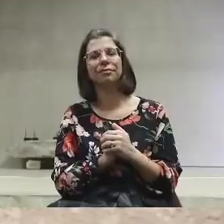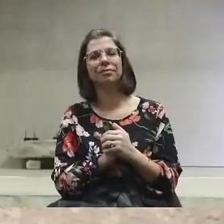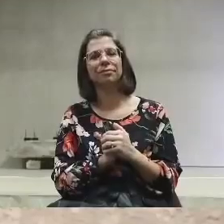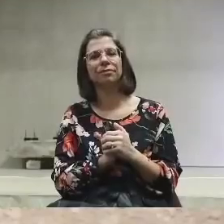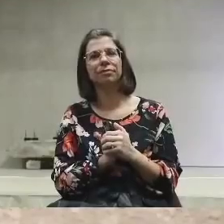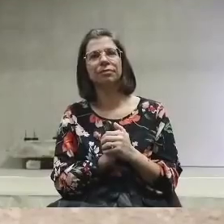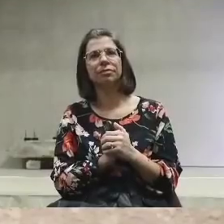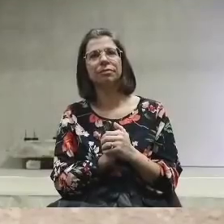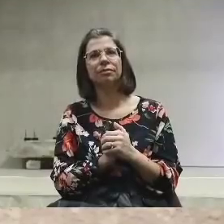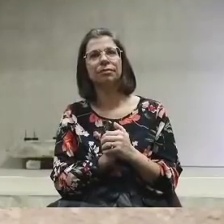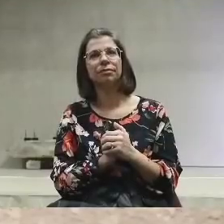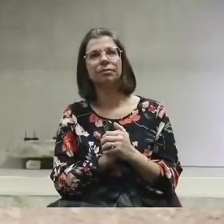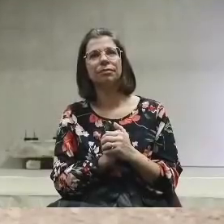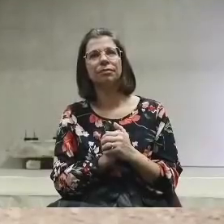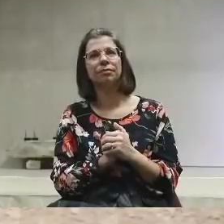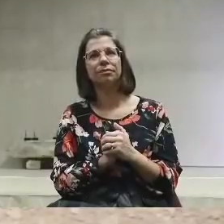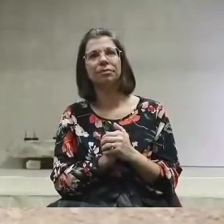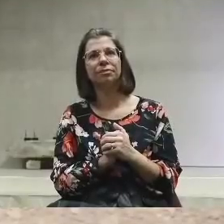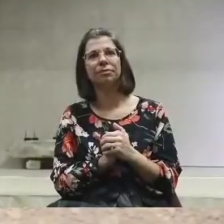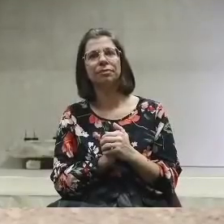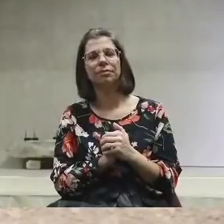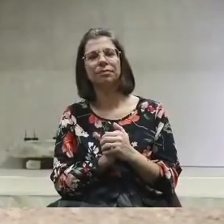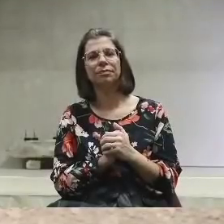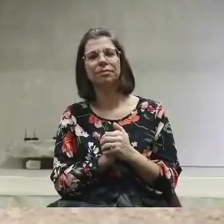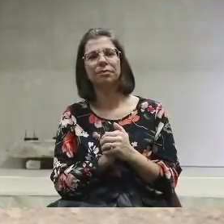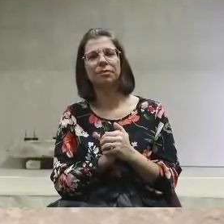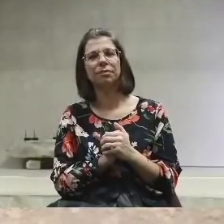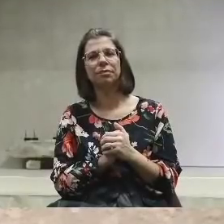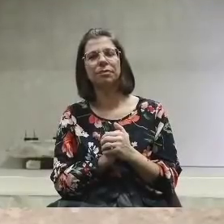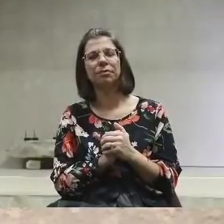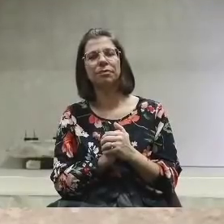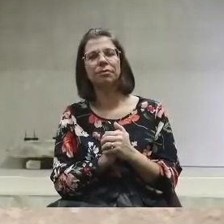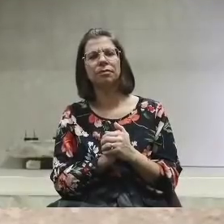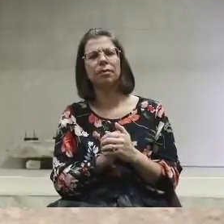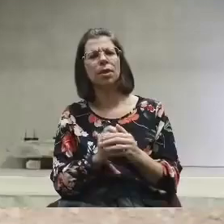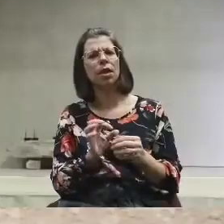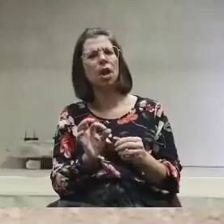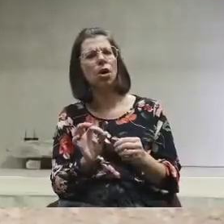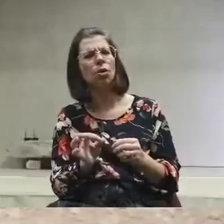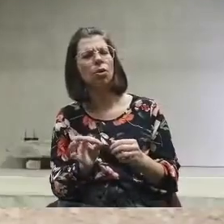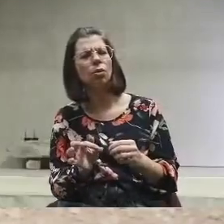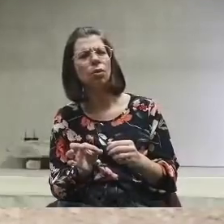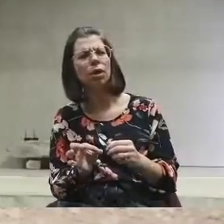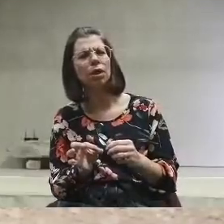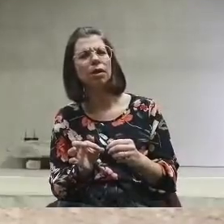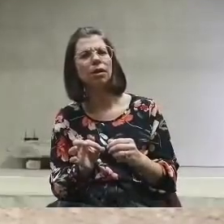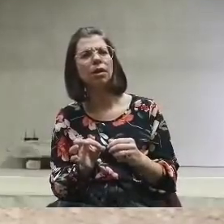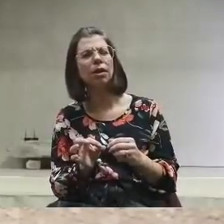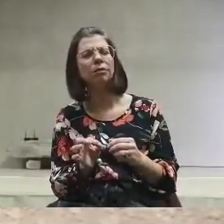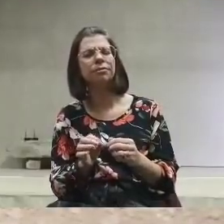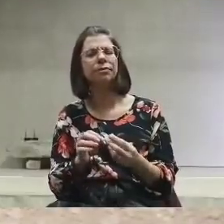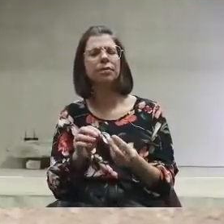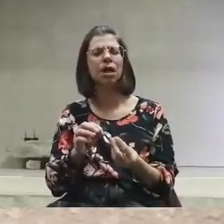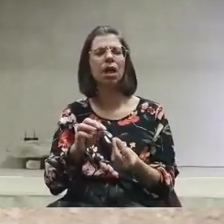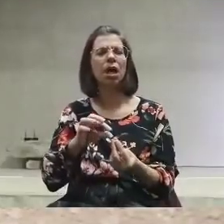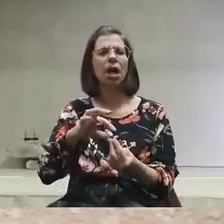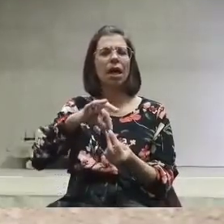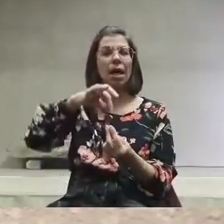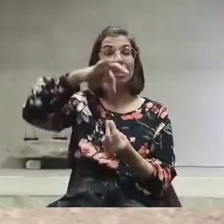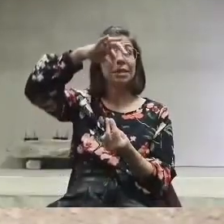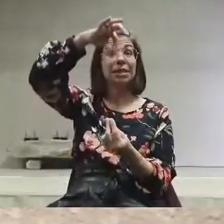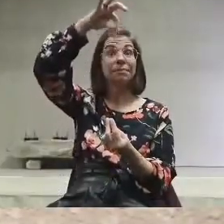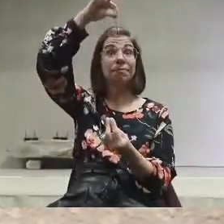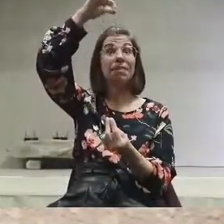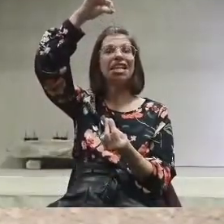capacité de réflexion, etc., de perdre la tête. Et spirituellement, l'homme a été séparé de Dieu, séparé de celui qui